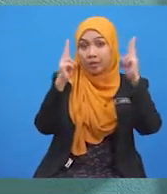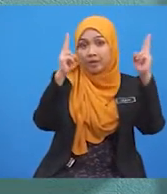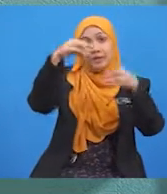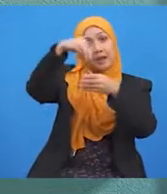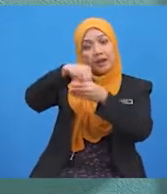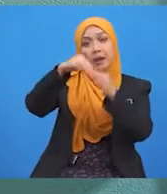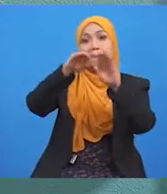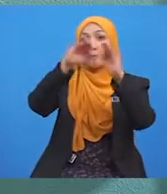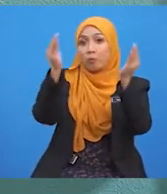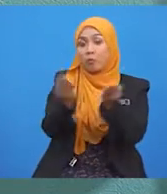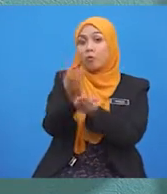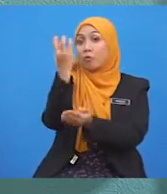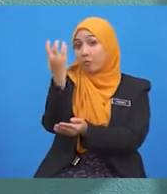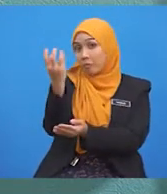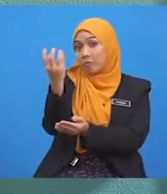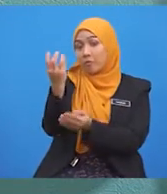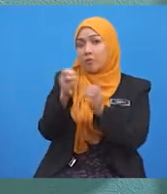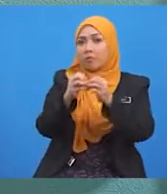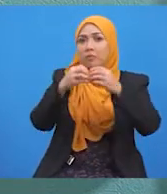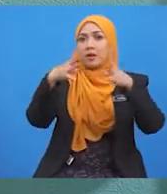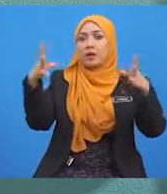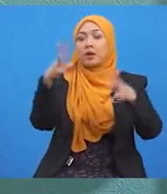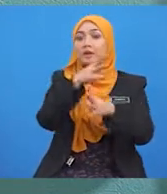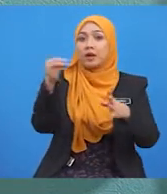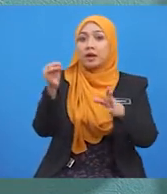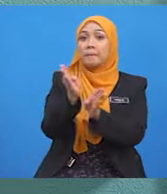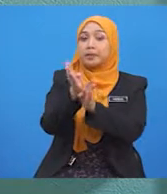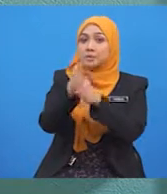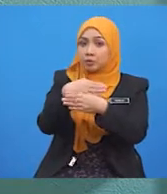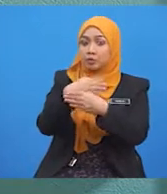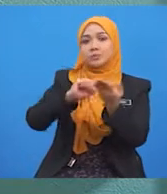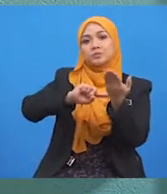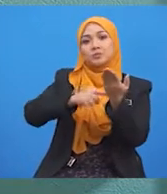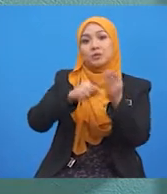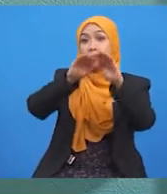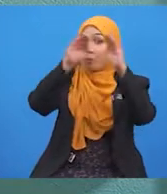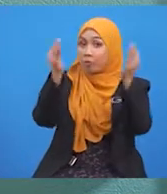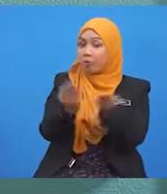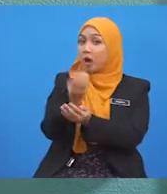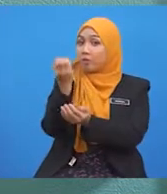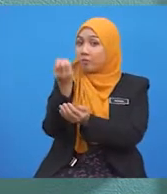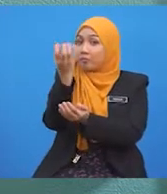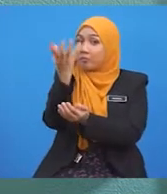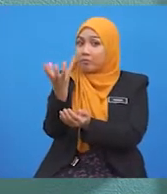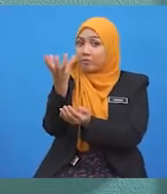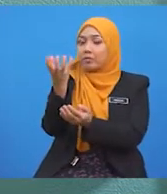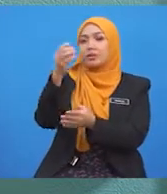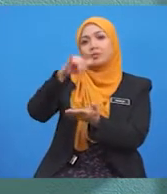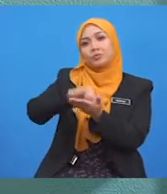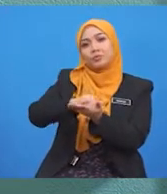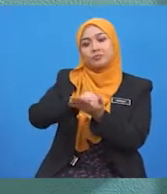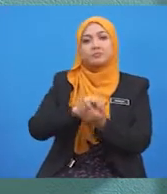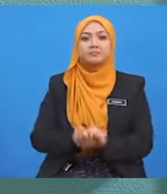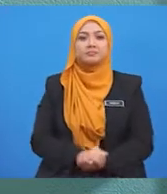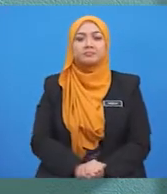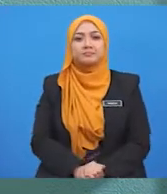lihat foto sini chegou Soekarno ungkep untungnya hai marici kutunjukkan